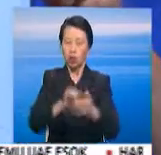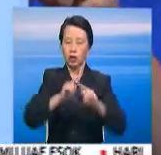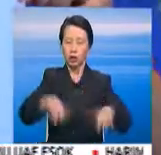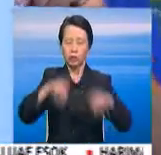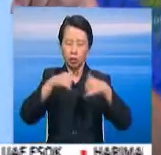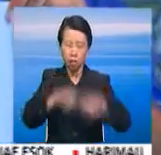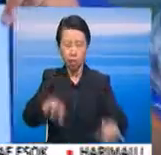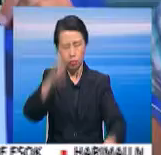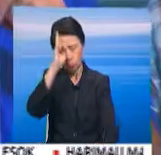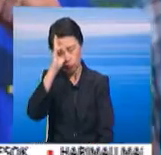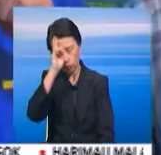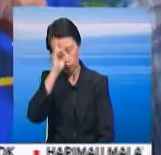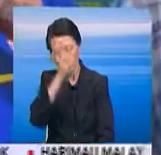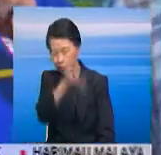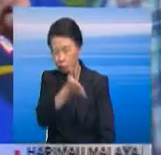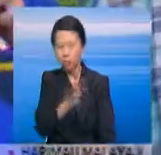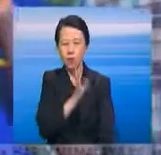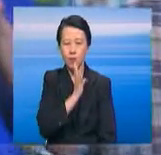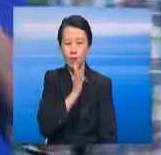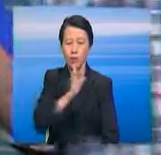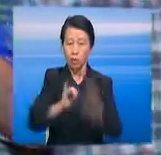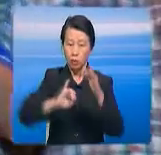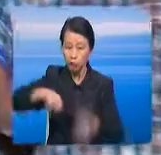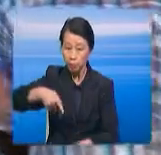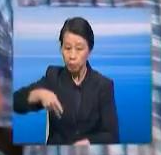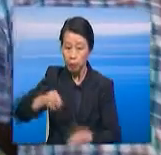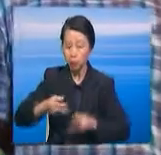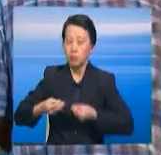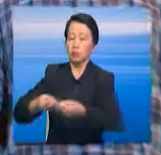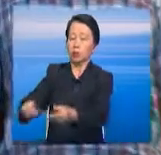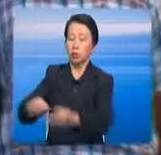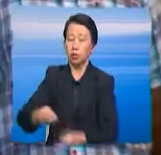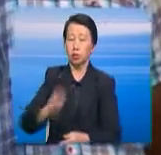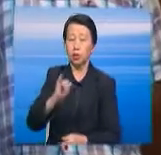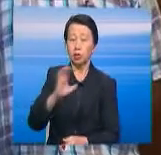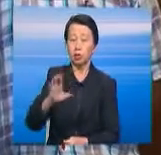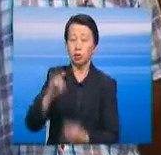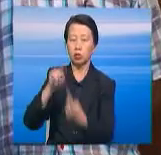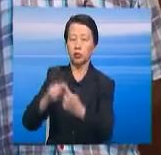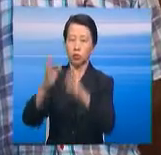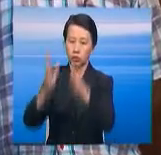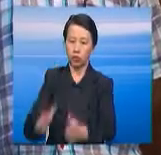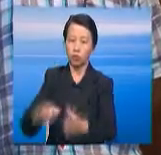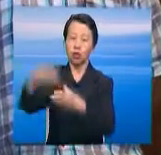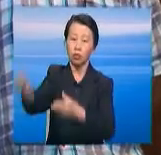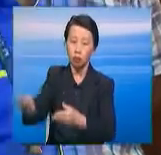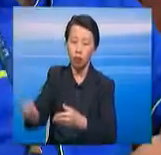terdapat beberapa pihak yang menyatakan JPN memberi kewarganegaraan kepada warga asing.